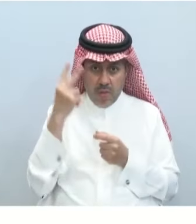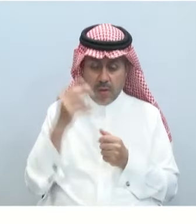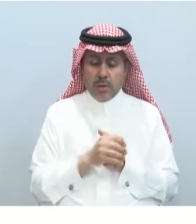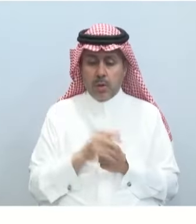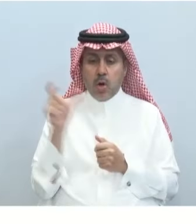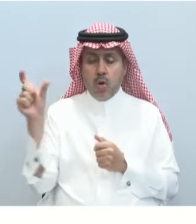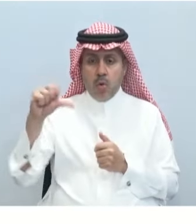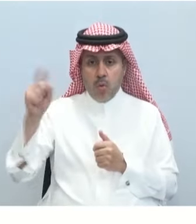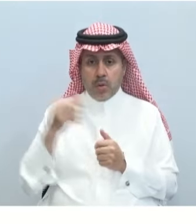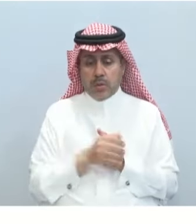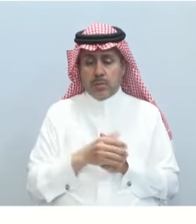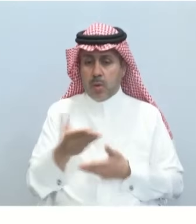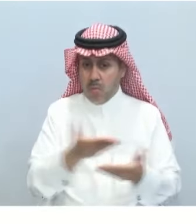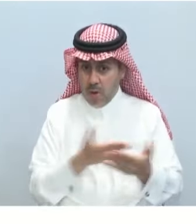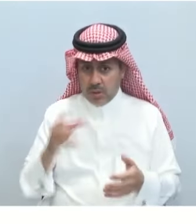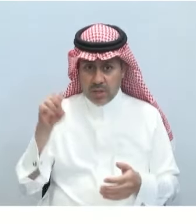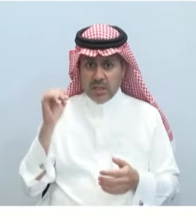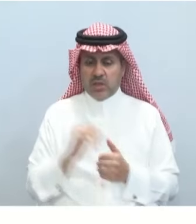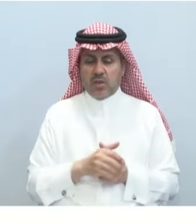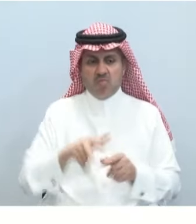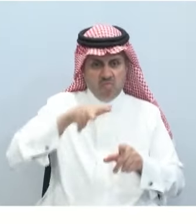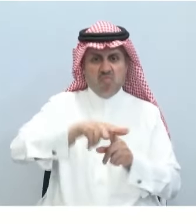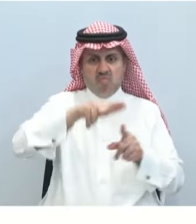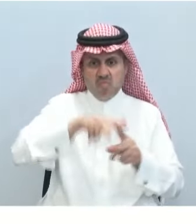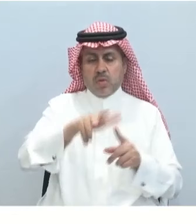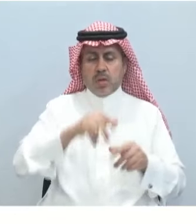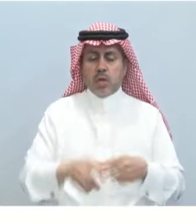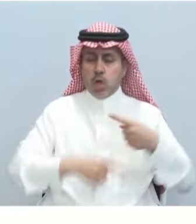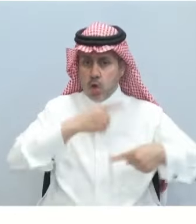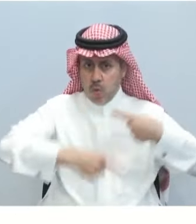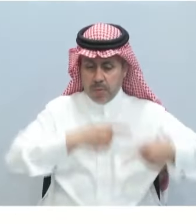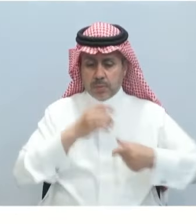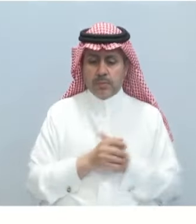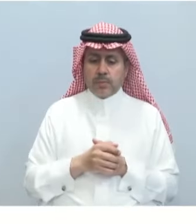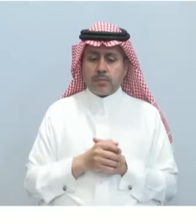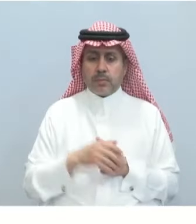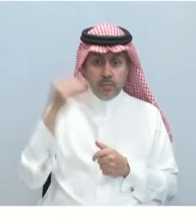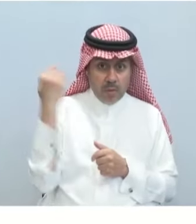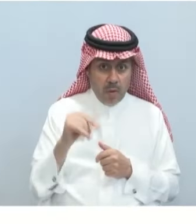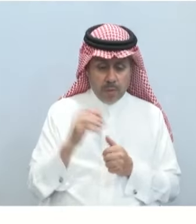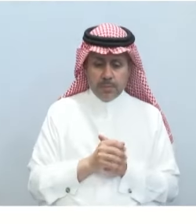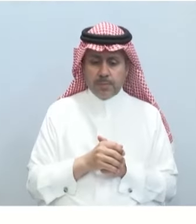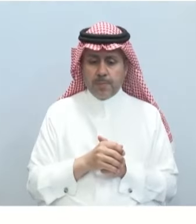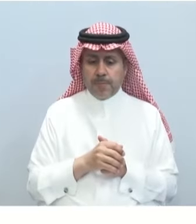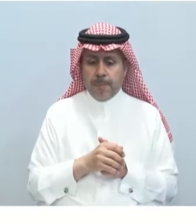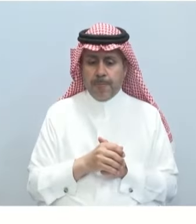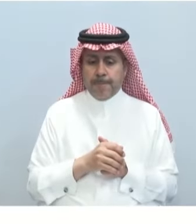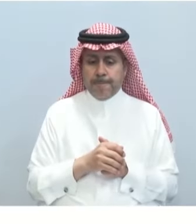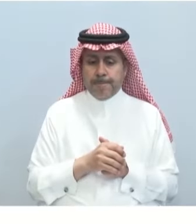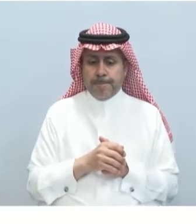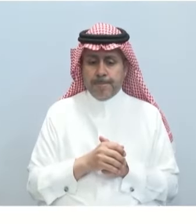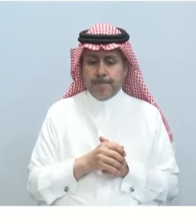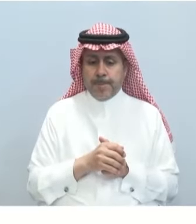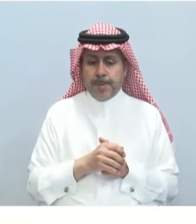نورا التي اعتادت معامله هاجر بعنف بشكل يومي مثل الضرب الان هذا من